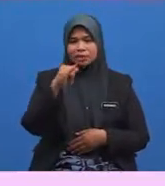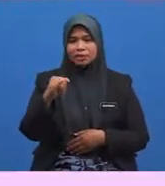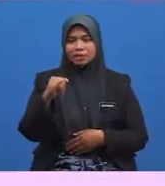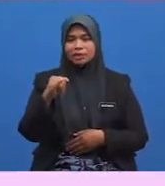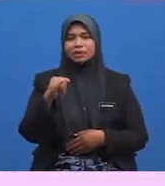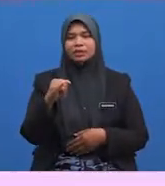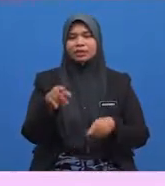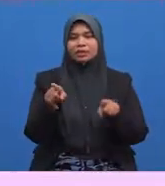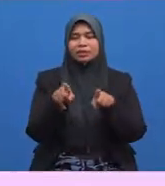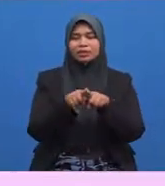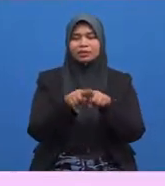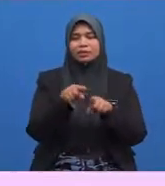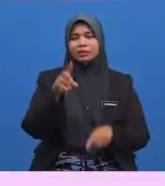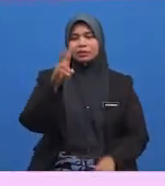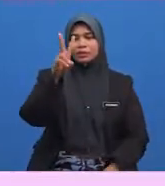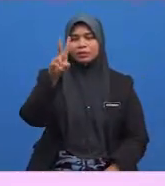ukuran jejari